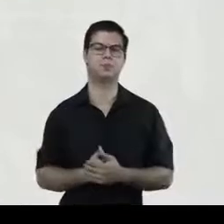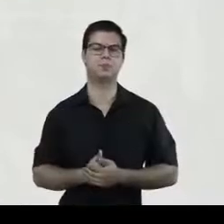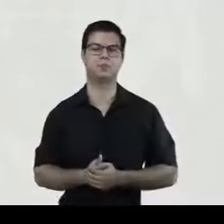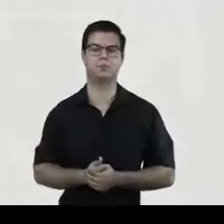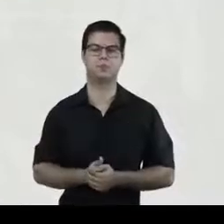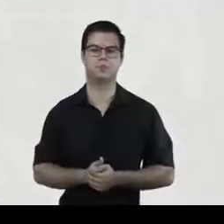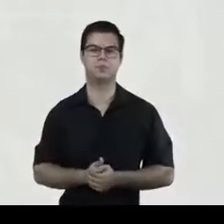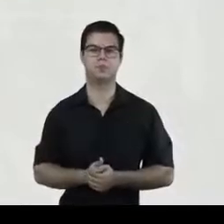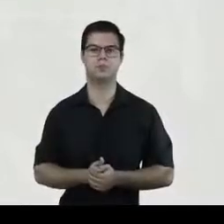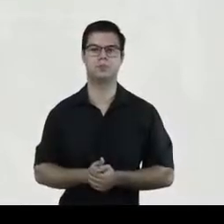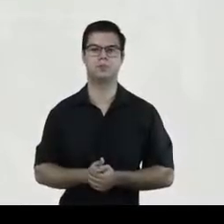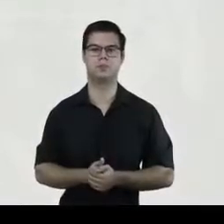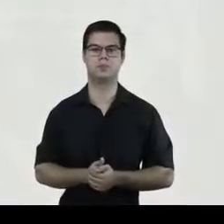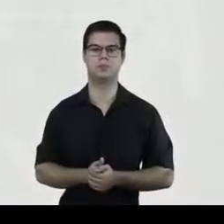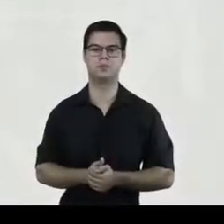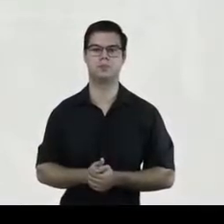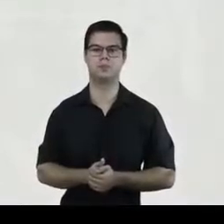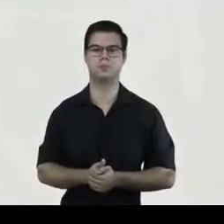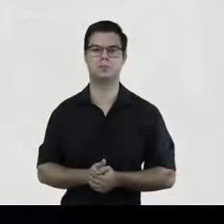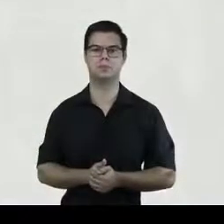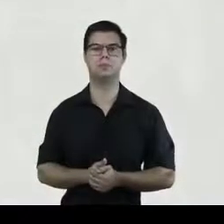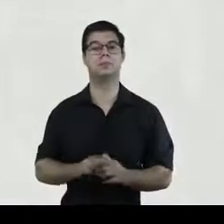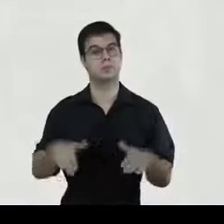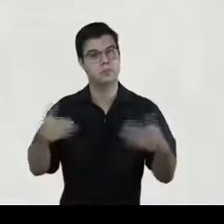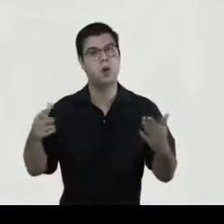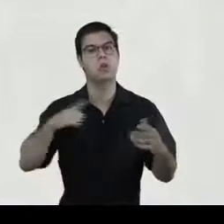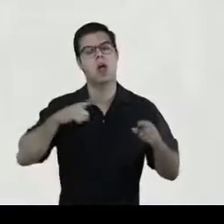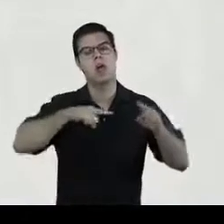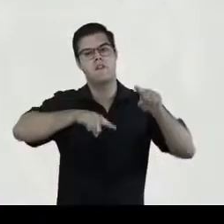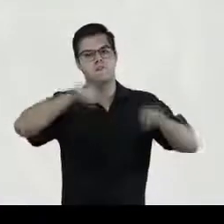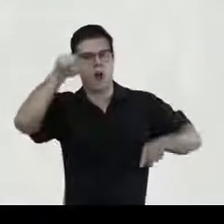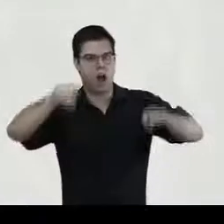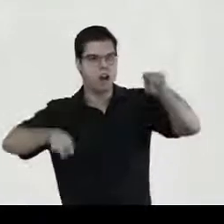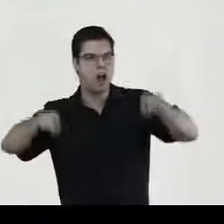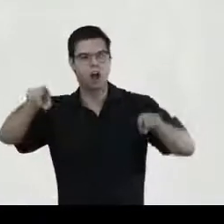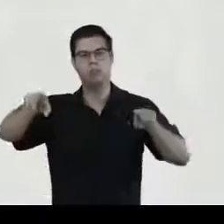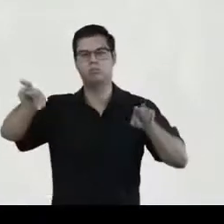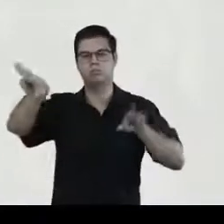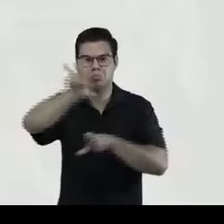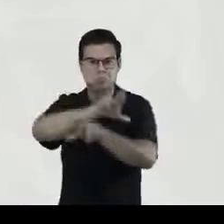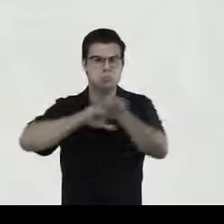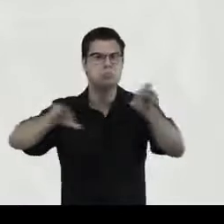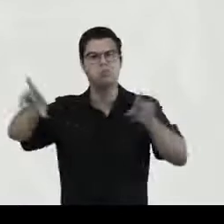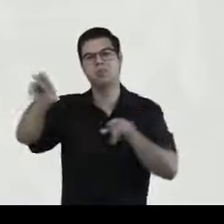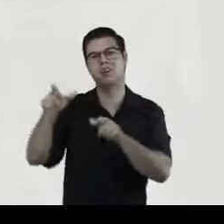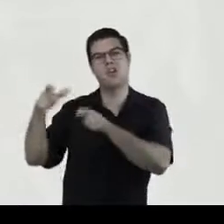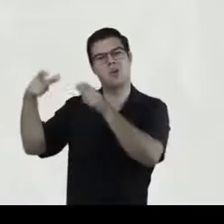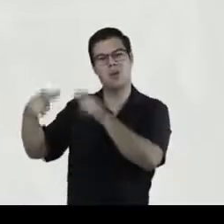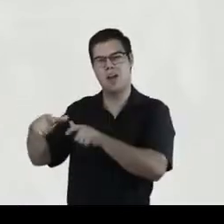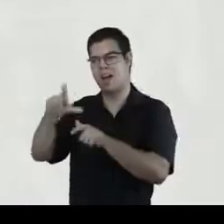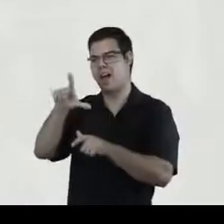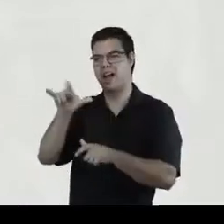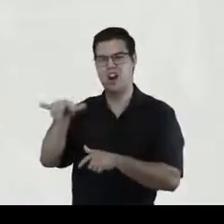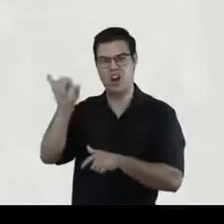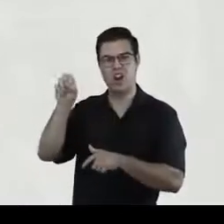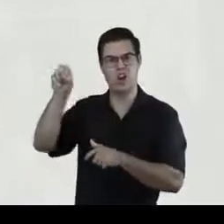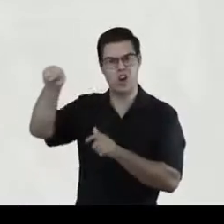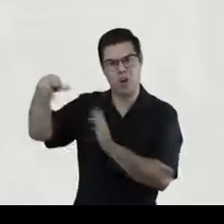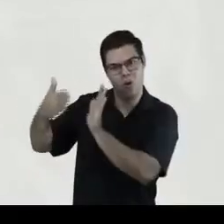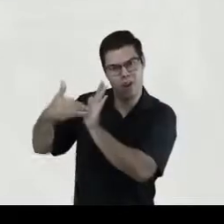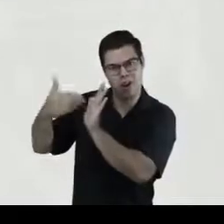Alors, il y a des variantes. D'abord, dans l'exemplaire de Lyon, qui est soi-disant le plus ancien, le motant